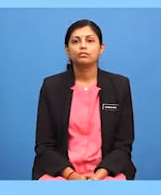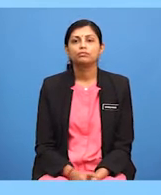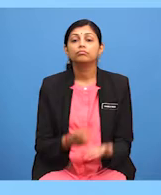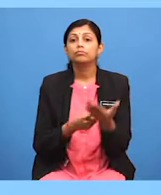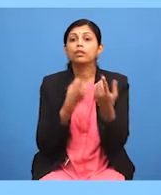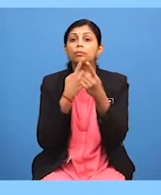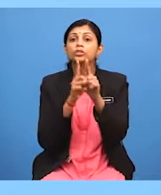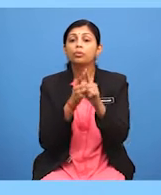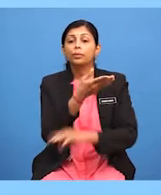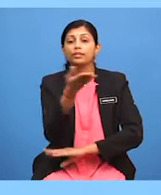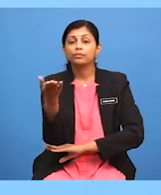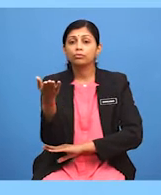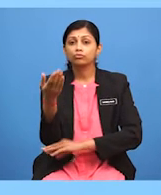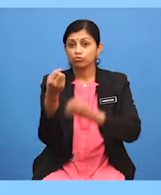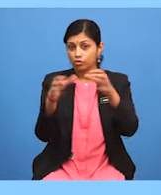Apakah jawapan murid ya?